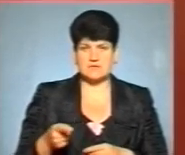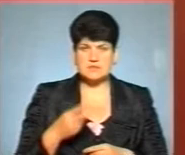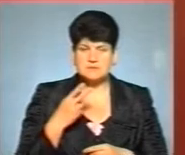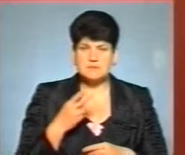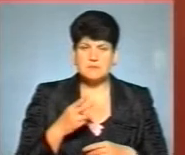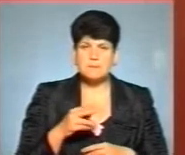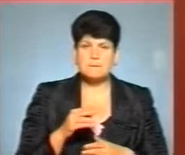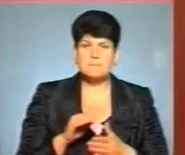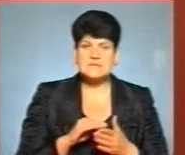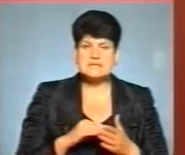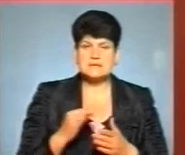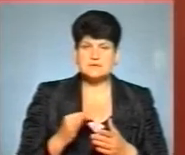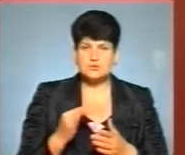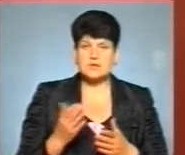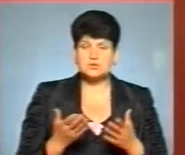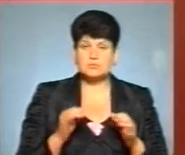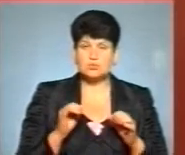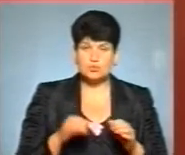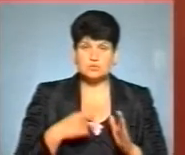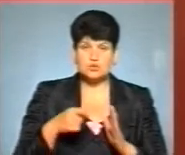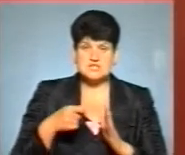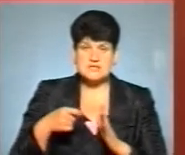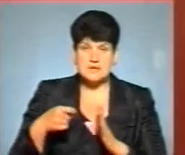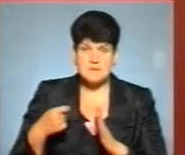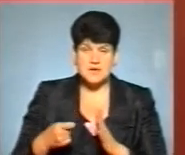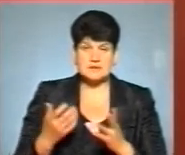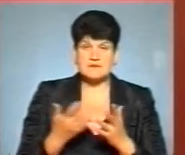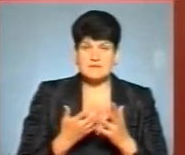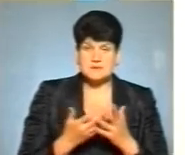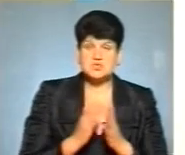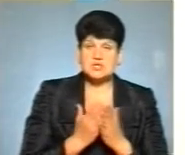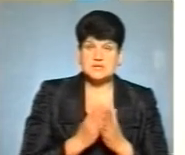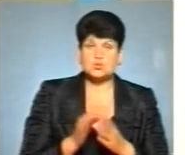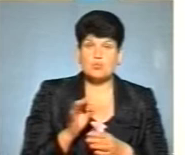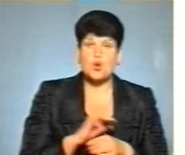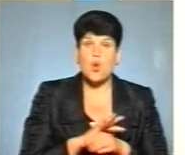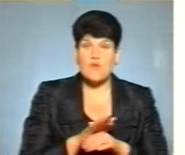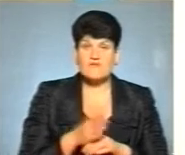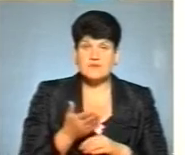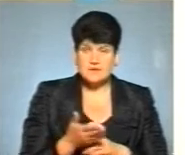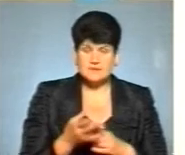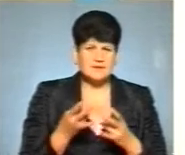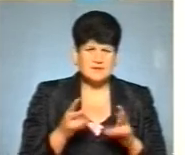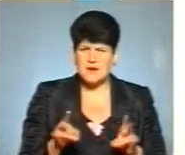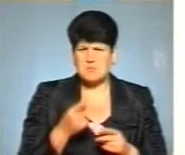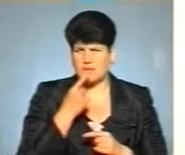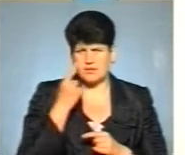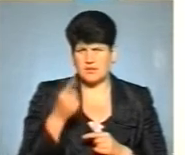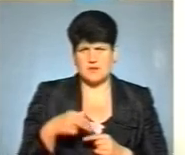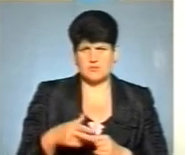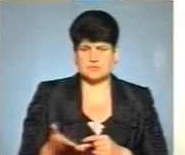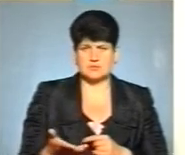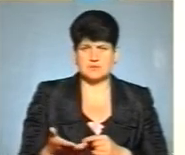вони писали цю історію. Якщо б можна було знімати там фільм чи книжку писати про ковід, то не треба далеко за сюжетом ходити. Це є